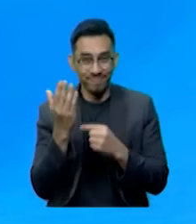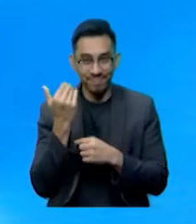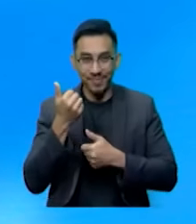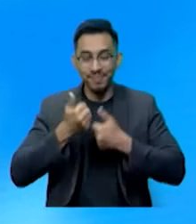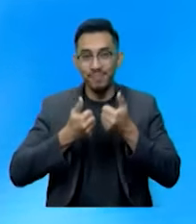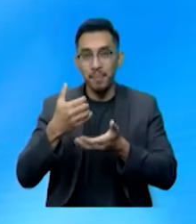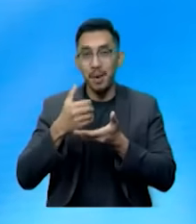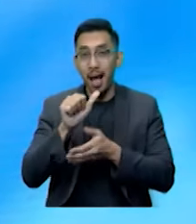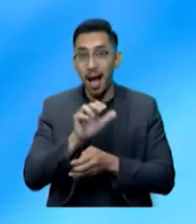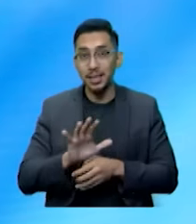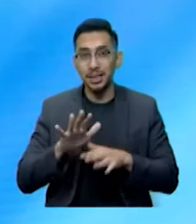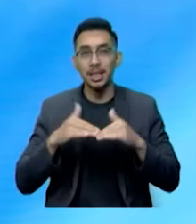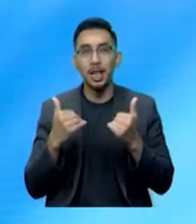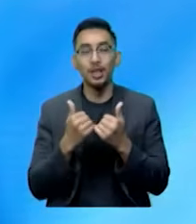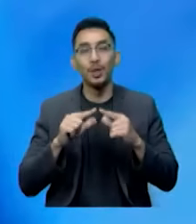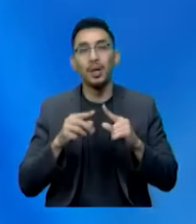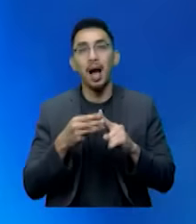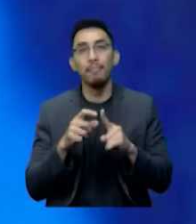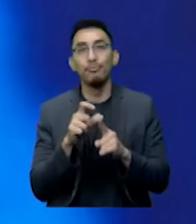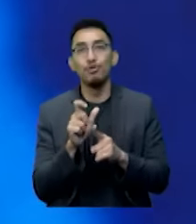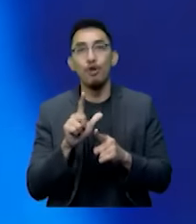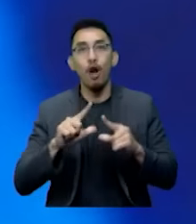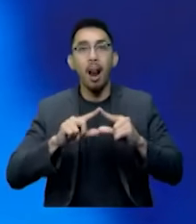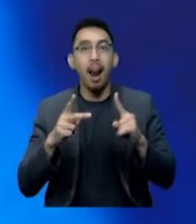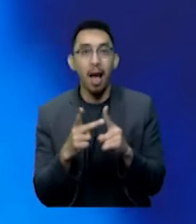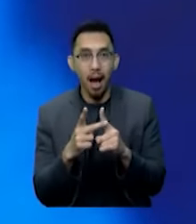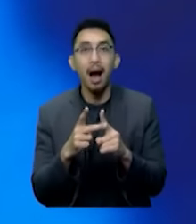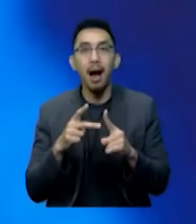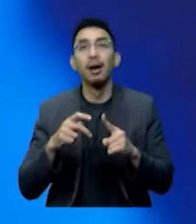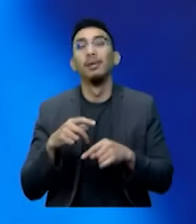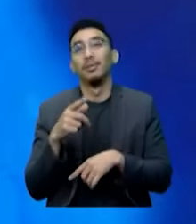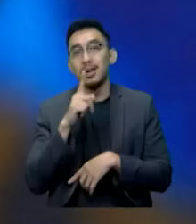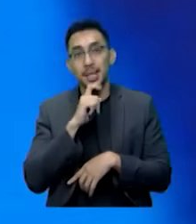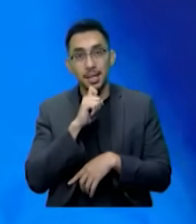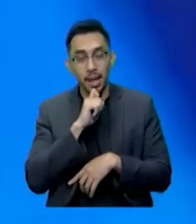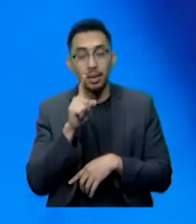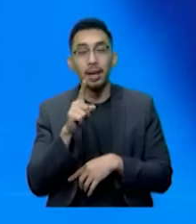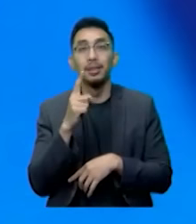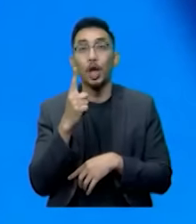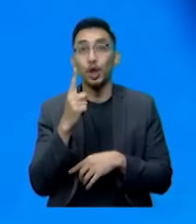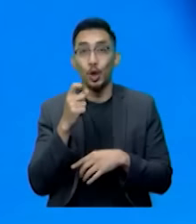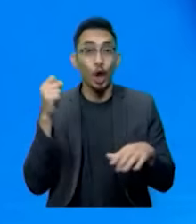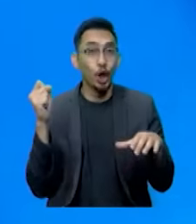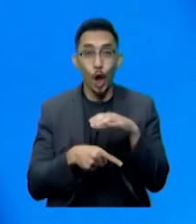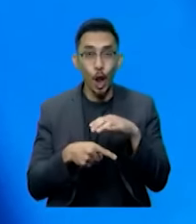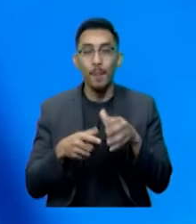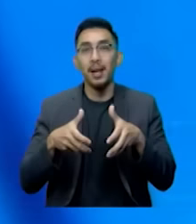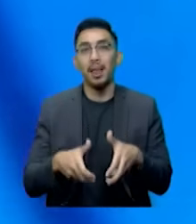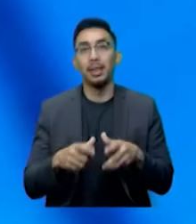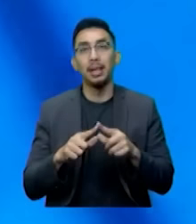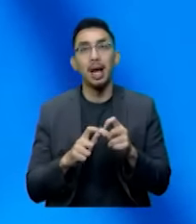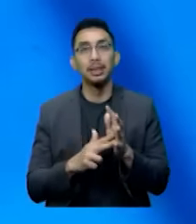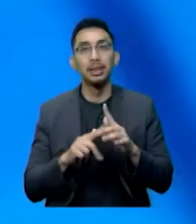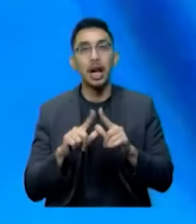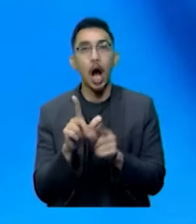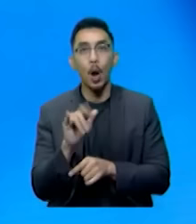melawan Vietnam dalam ajang Piala Asia yang digelar di Stadion Abdullah bin Khalifa Qatar. Gol tunggal tendangan penalti Asnawi Mangkualam membawa timnas